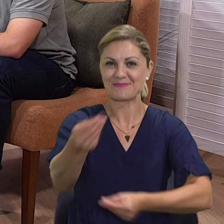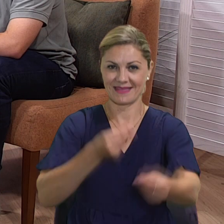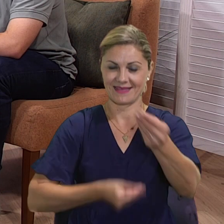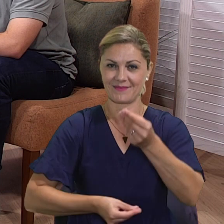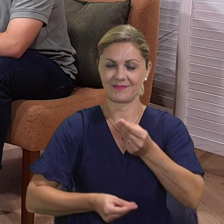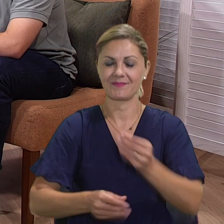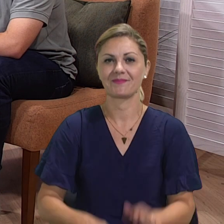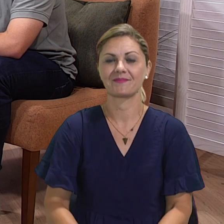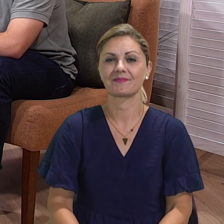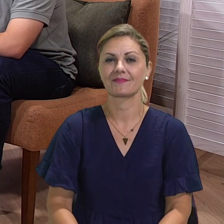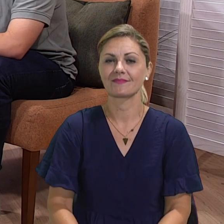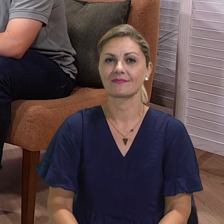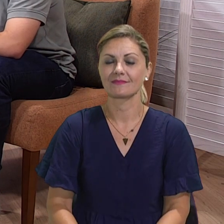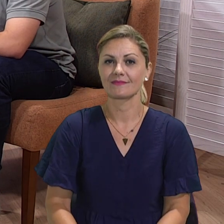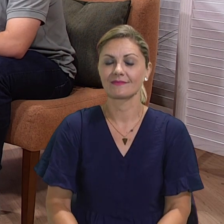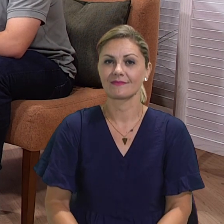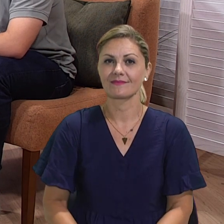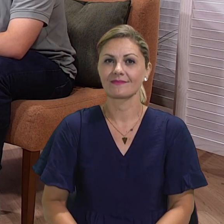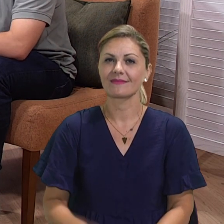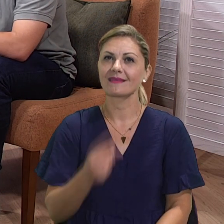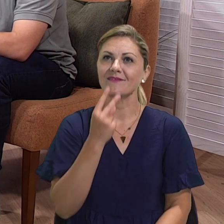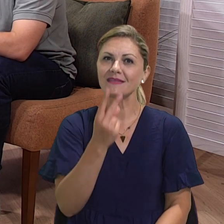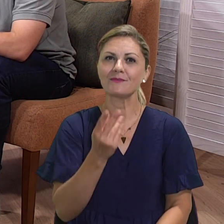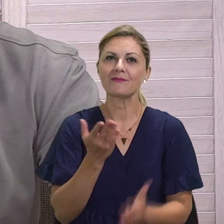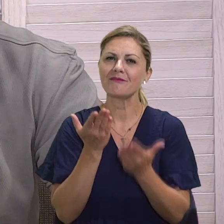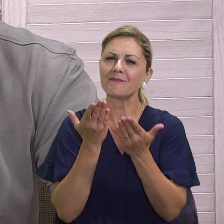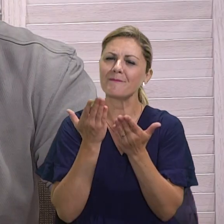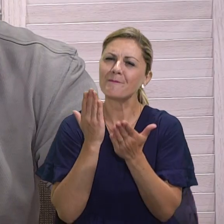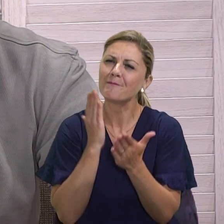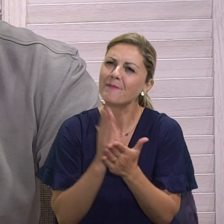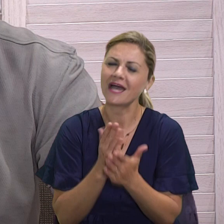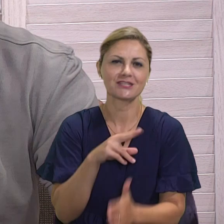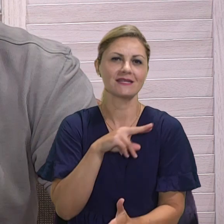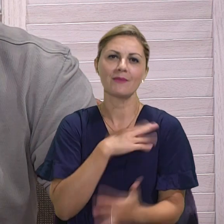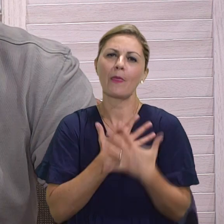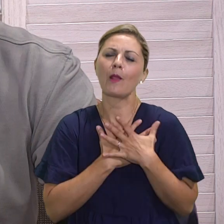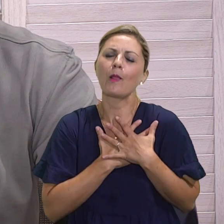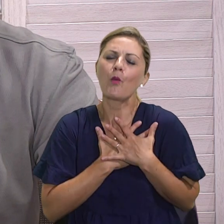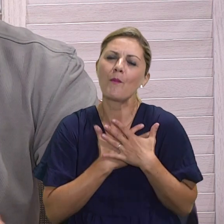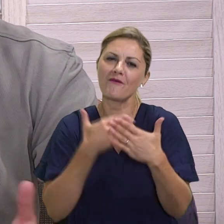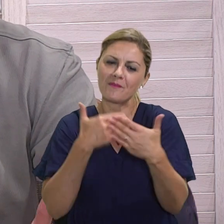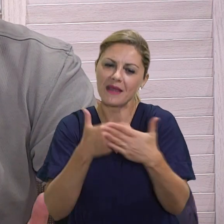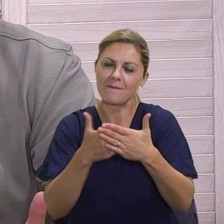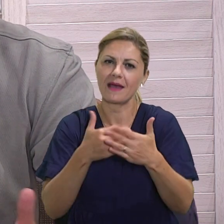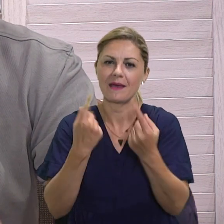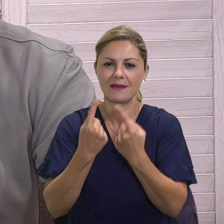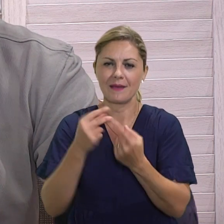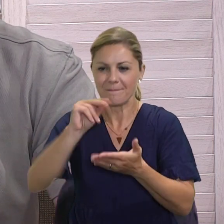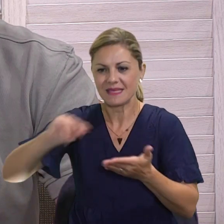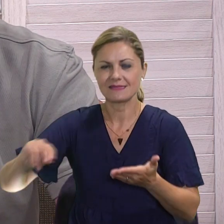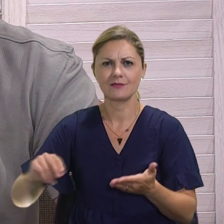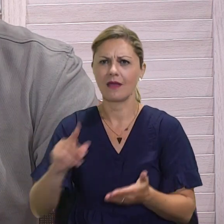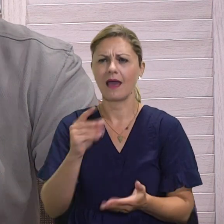to ima povratnu informaciju. Ja. Vidimo da imate tu neku ljubav prema pisanju. Zašto ne